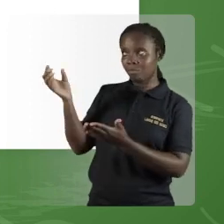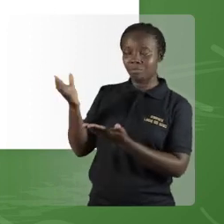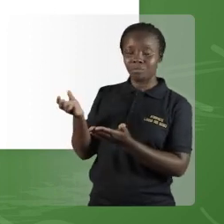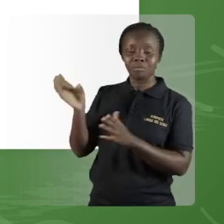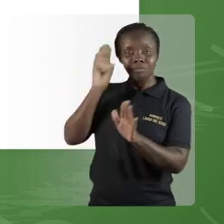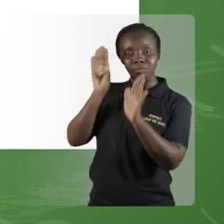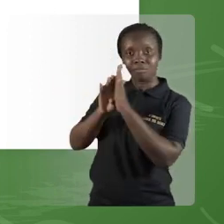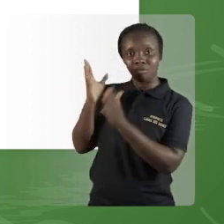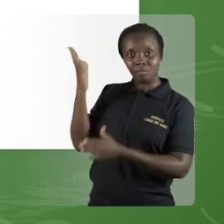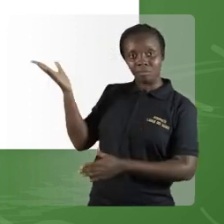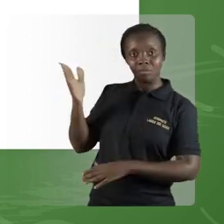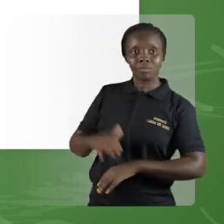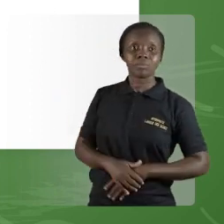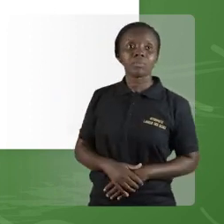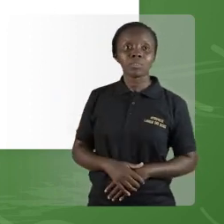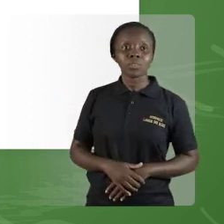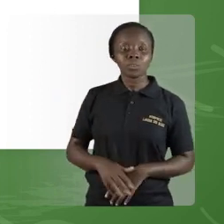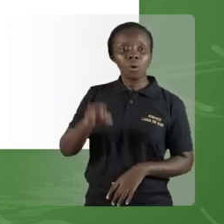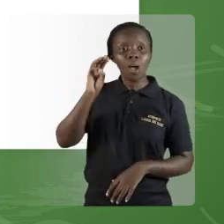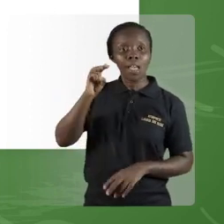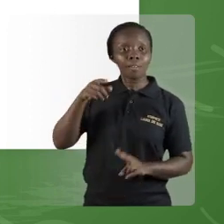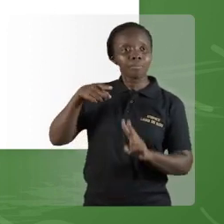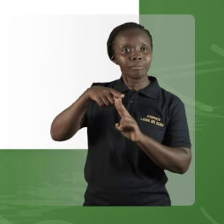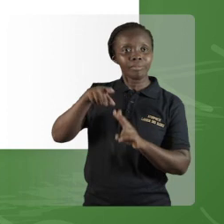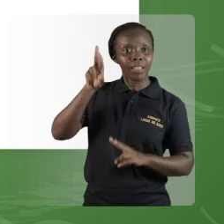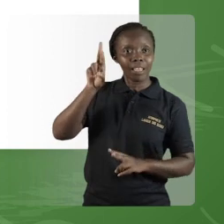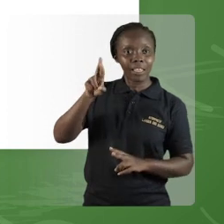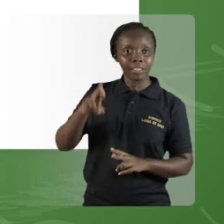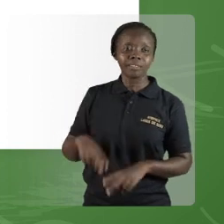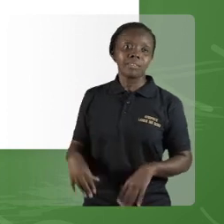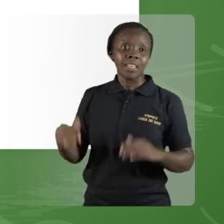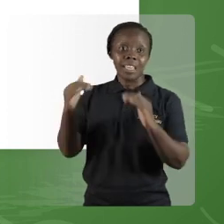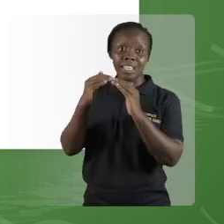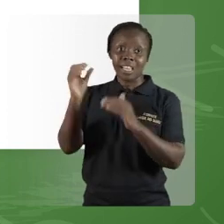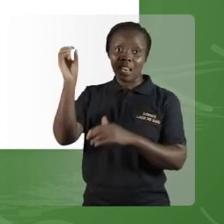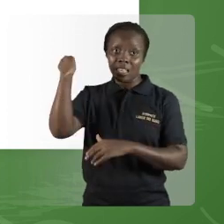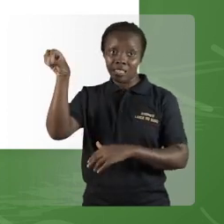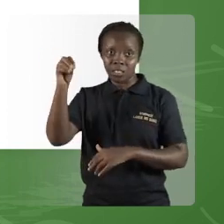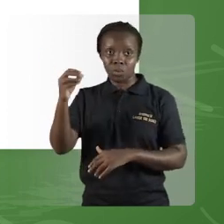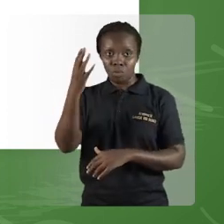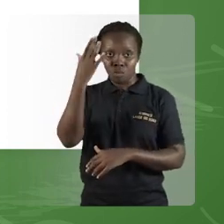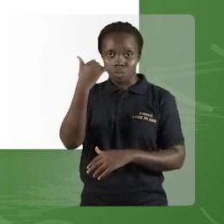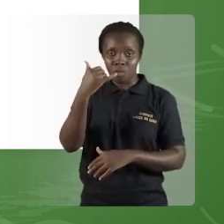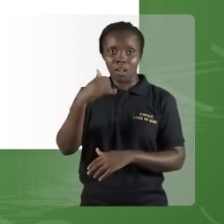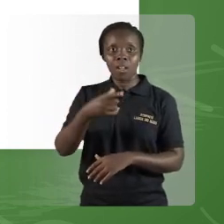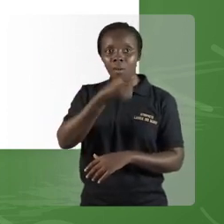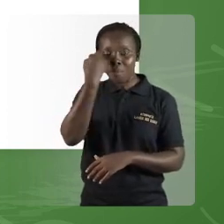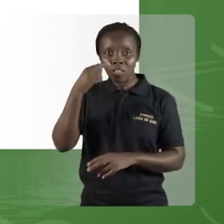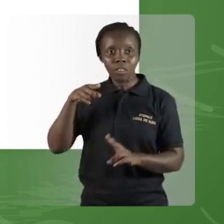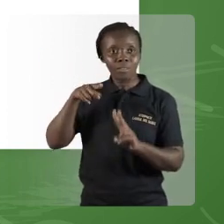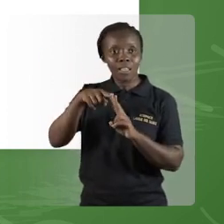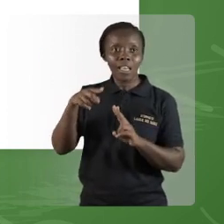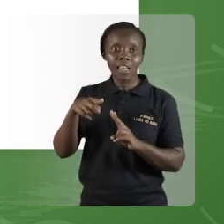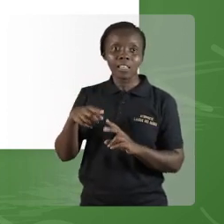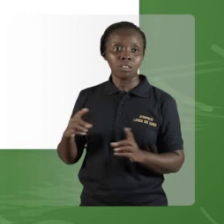R sera égal à 0 parce que R croise l'axe de rotation. Le moment de